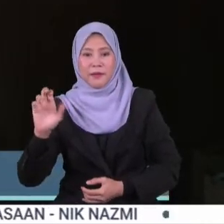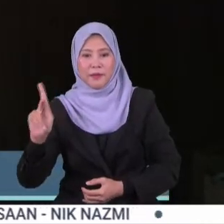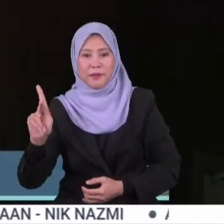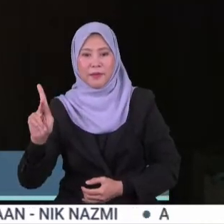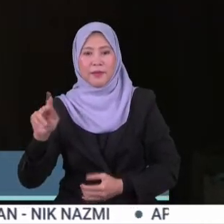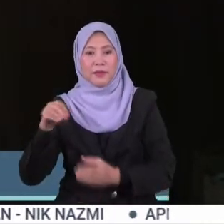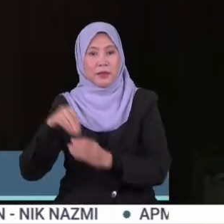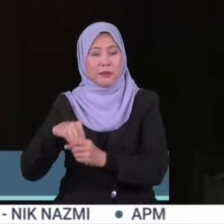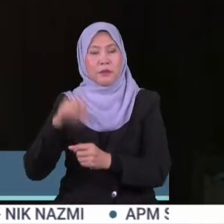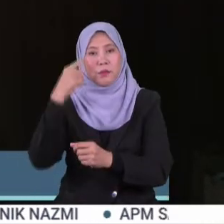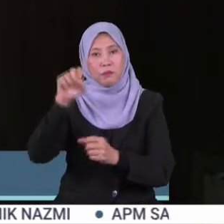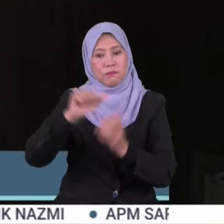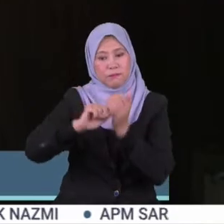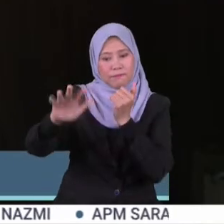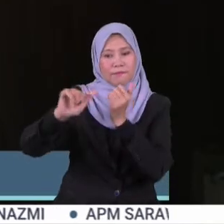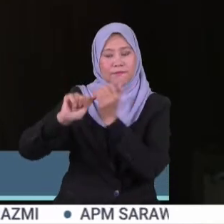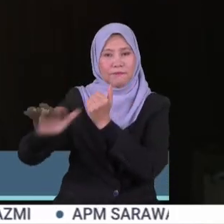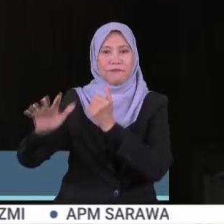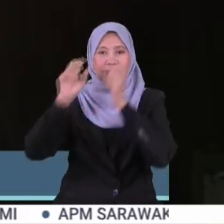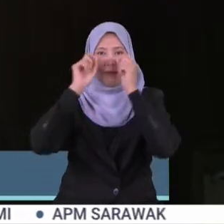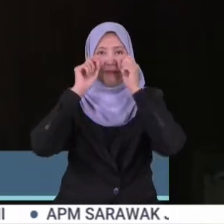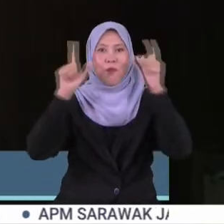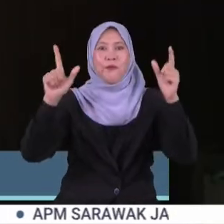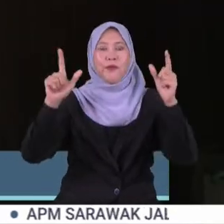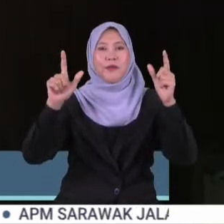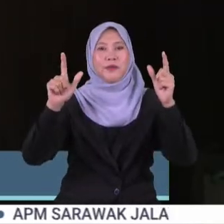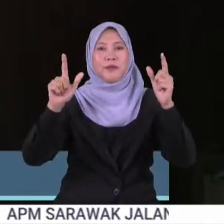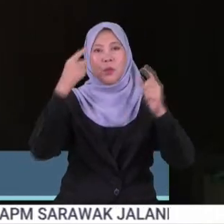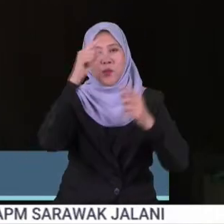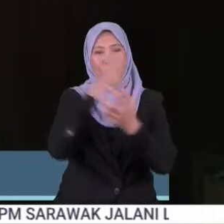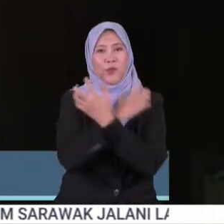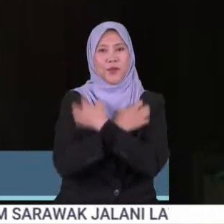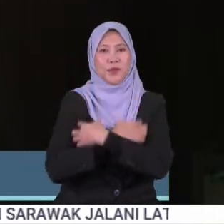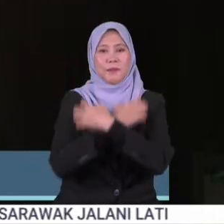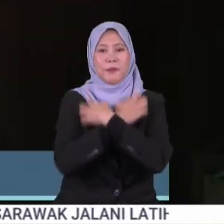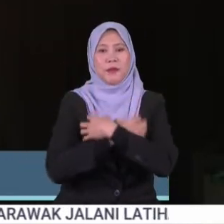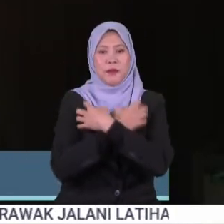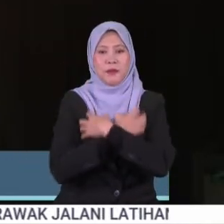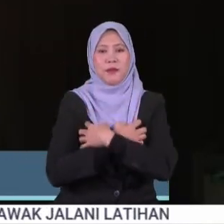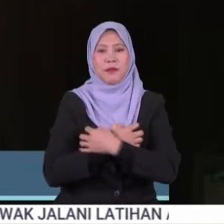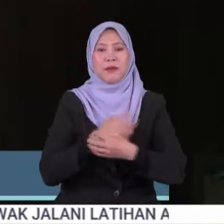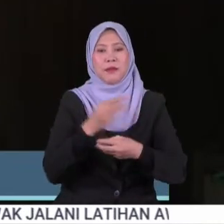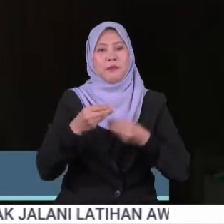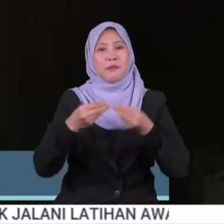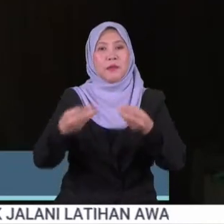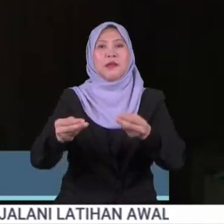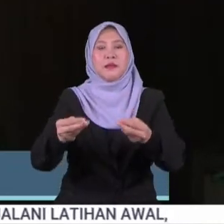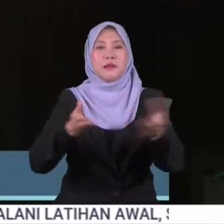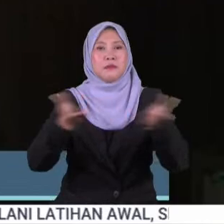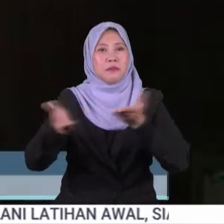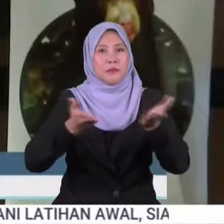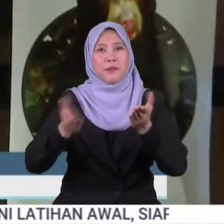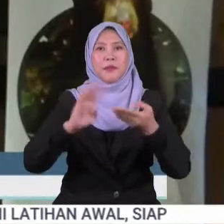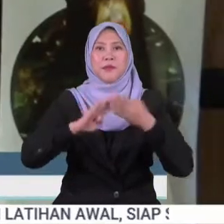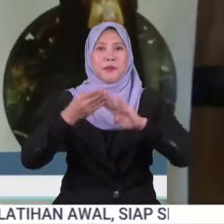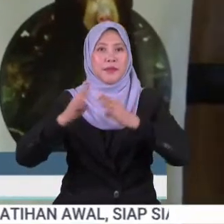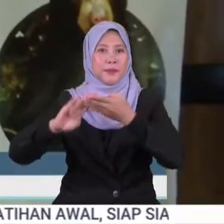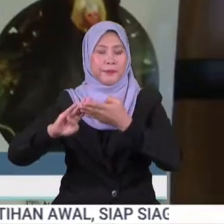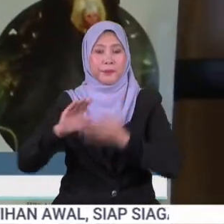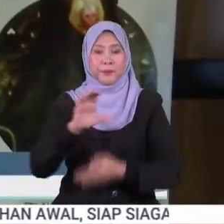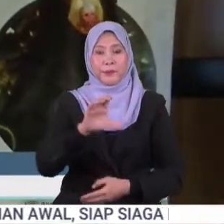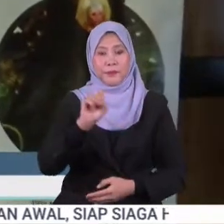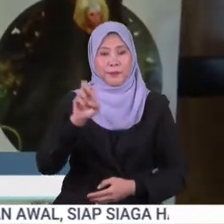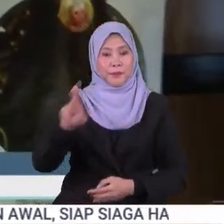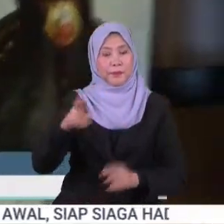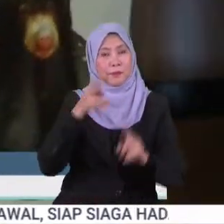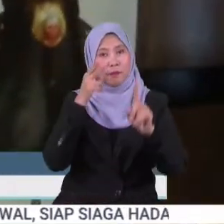this campaign to create the awareness for the sun bear and to give back to the community. CSR tersebut